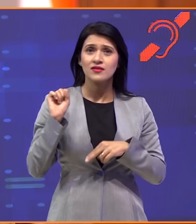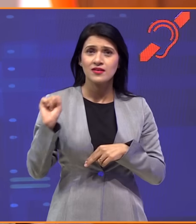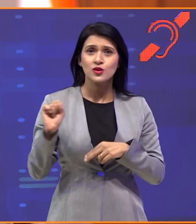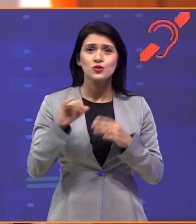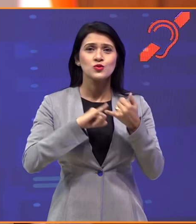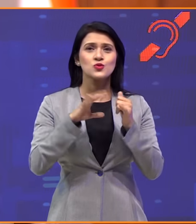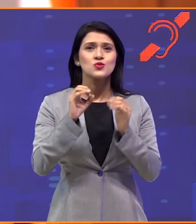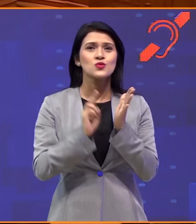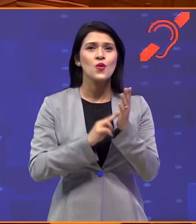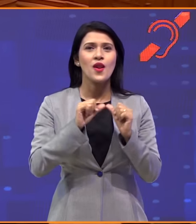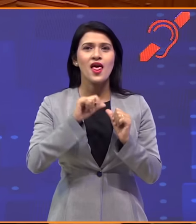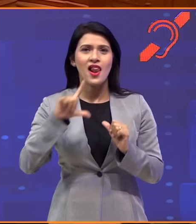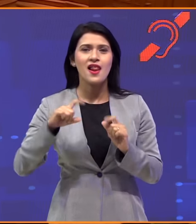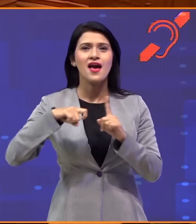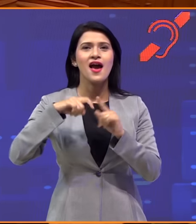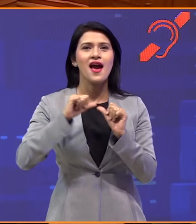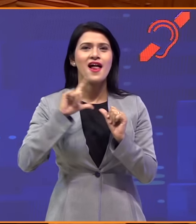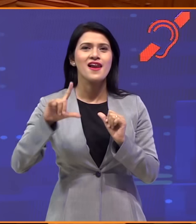सोनल कालरा